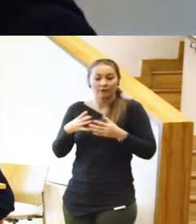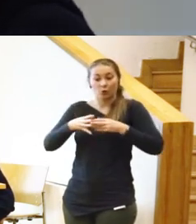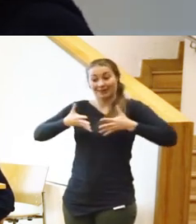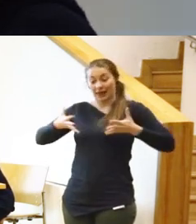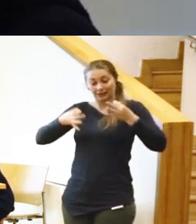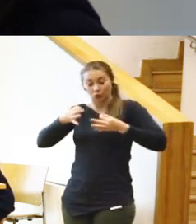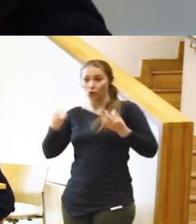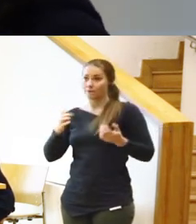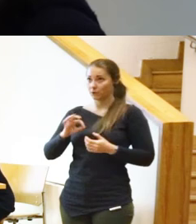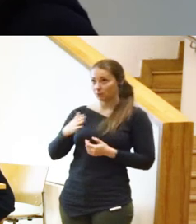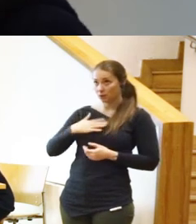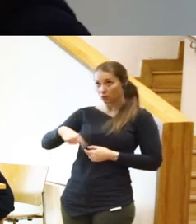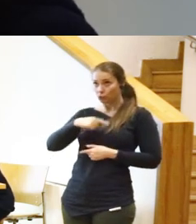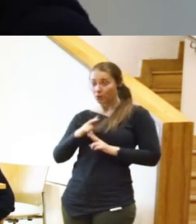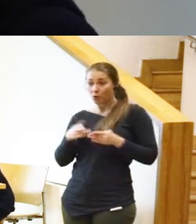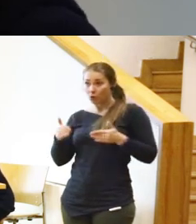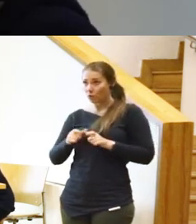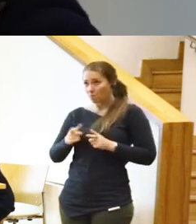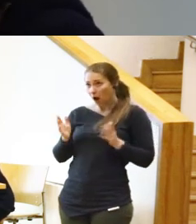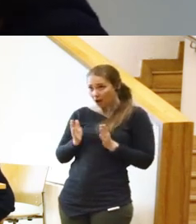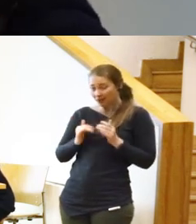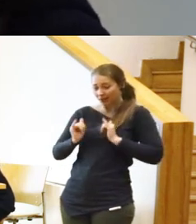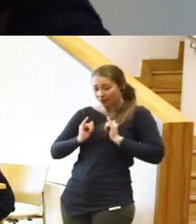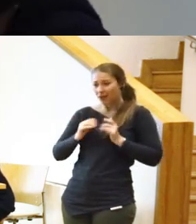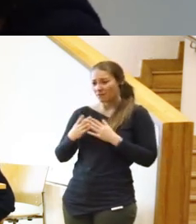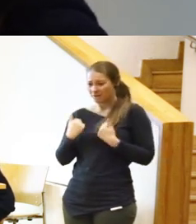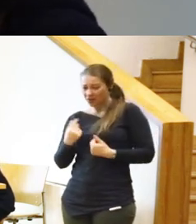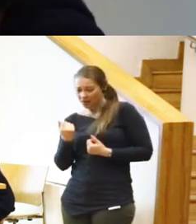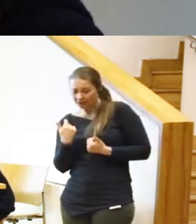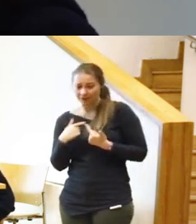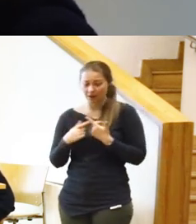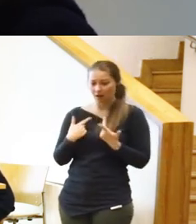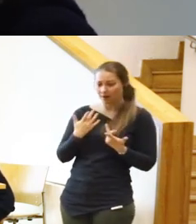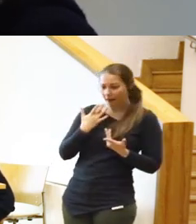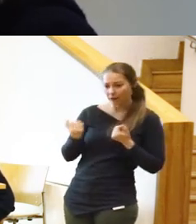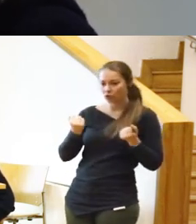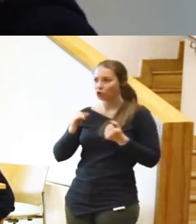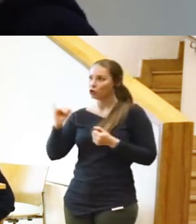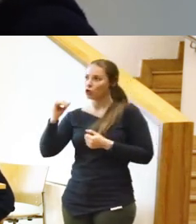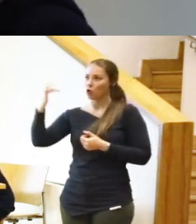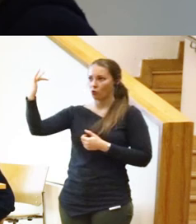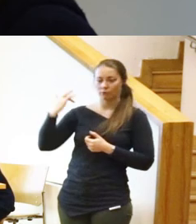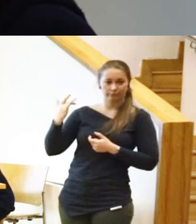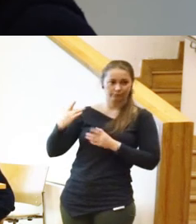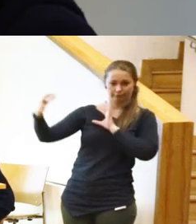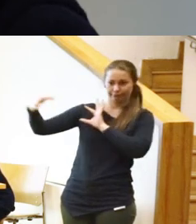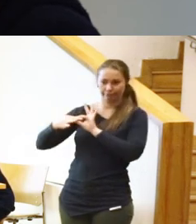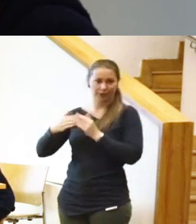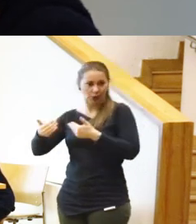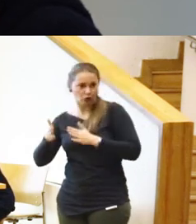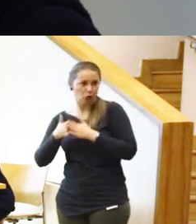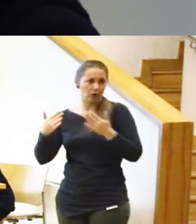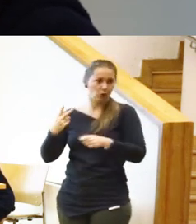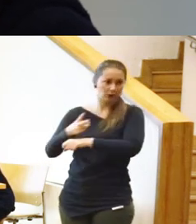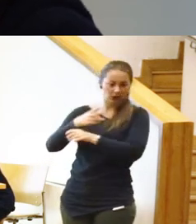si vlastně může dovolit na základě toho, jak je velká, kolik má peněz, jak je organizovaná, kým je řízená a podobně. Jestli ta